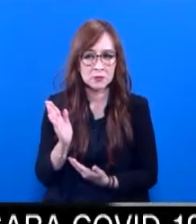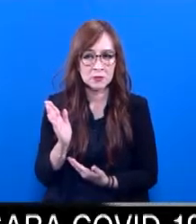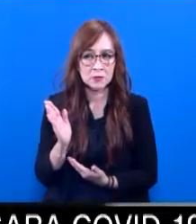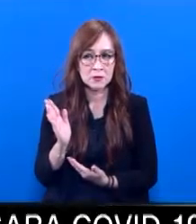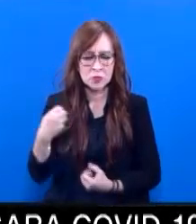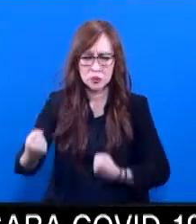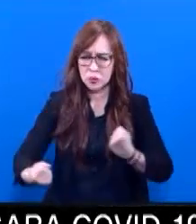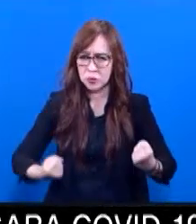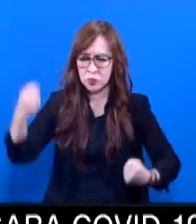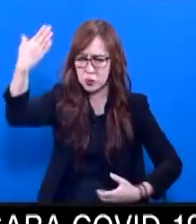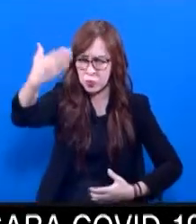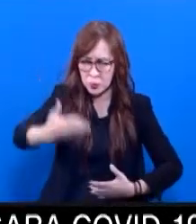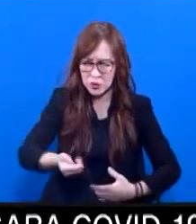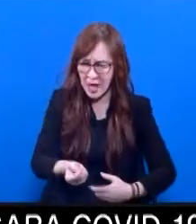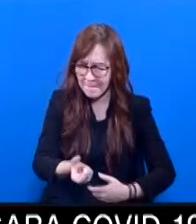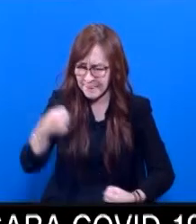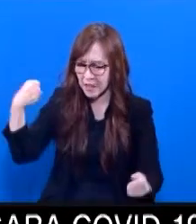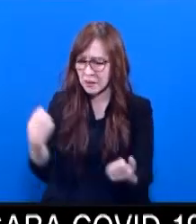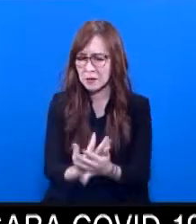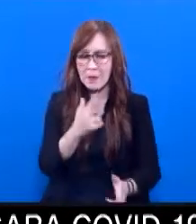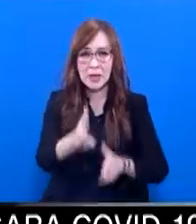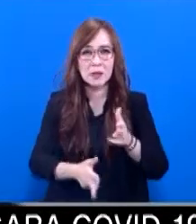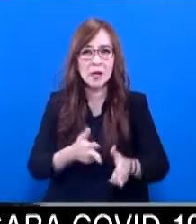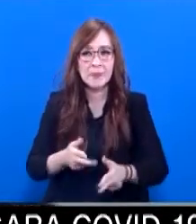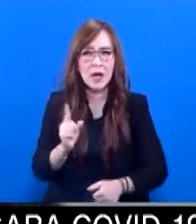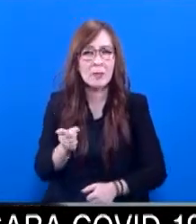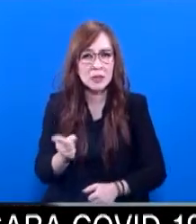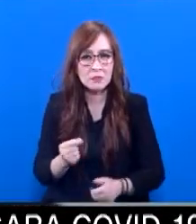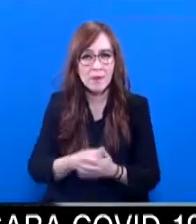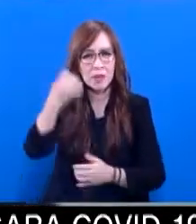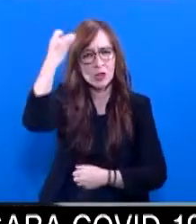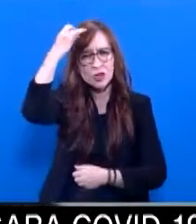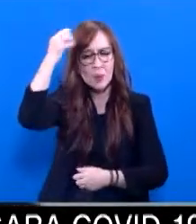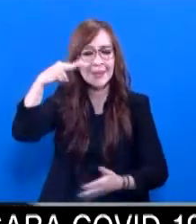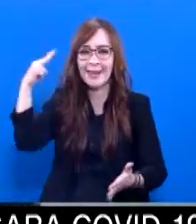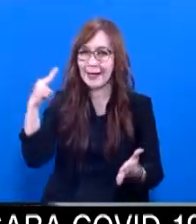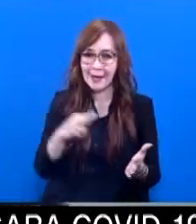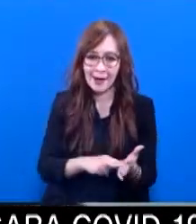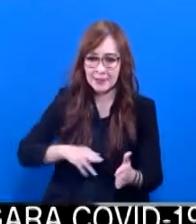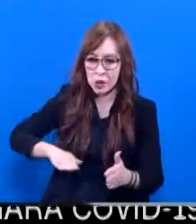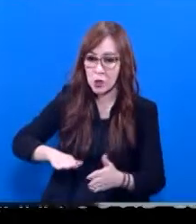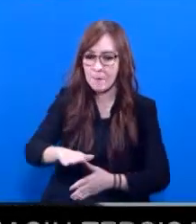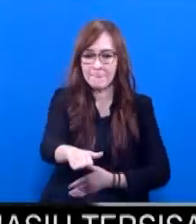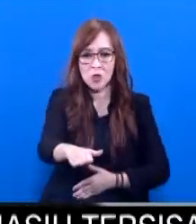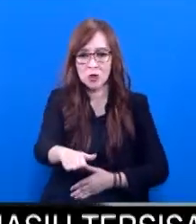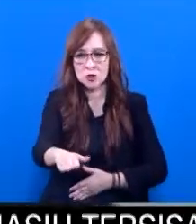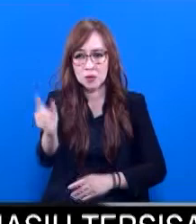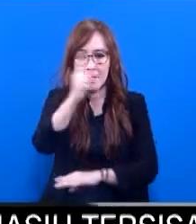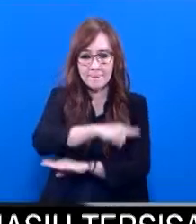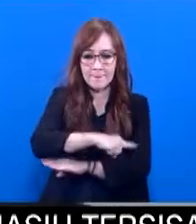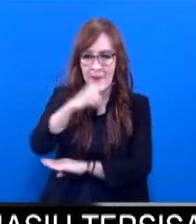Sebuah bus nyaris tersambar kereta api karena sang sopir nekat menerobos palang pintu perlintasan kereta api di Sumpiu, Banyumas, Jawa